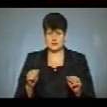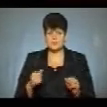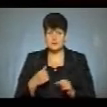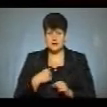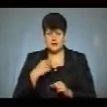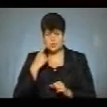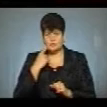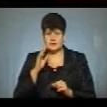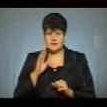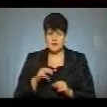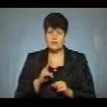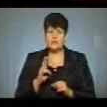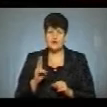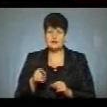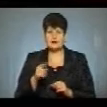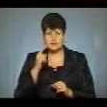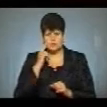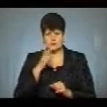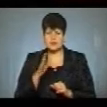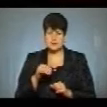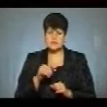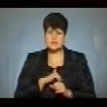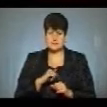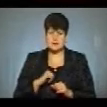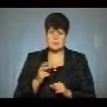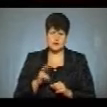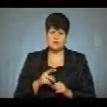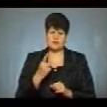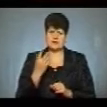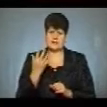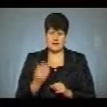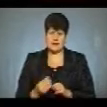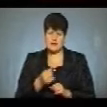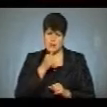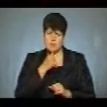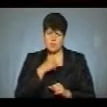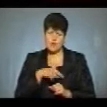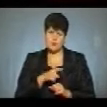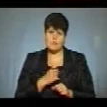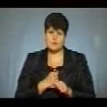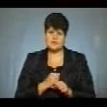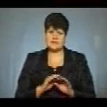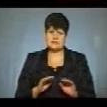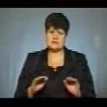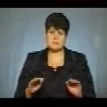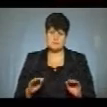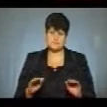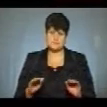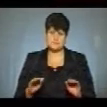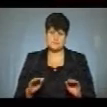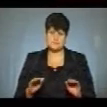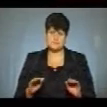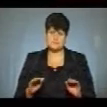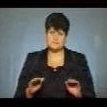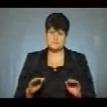що нехай хто, в кого така думка, нехай би він сам прийшов хоча один день і спробував працювати з дітьми.